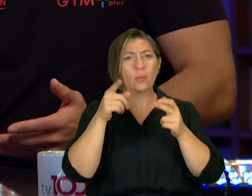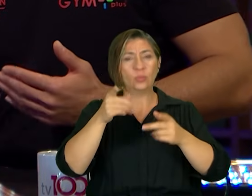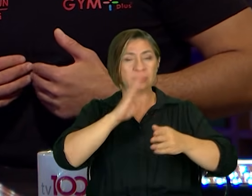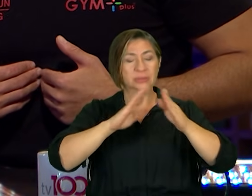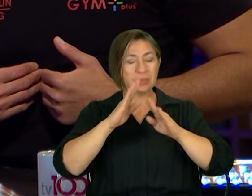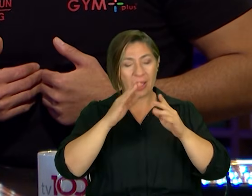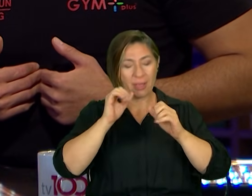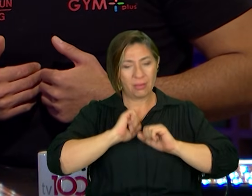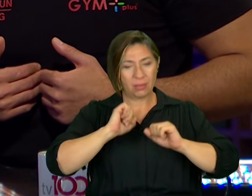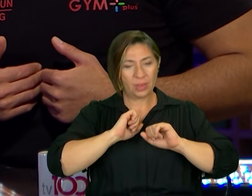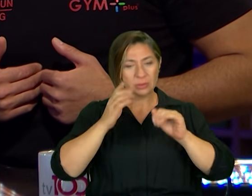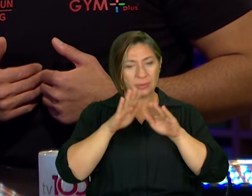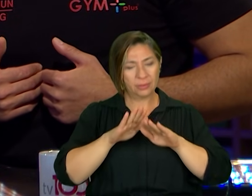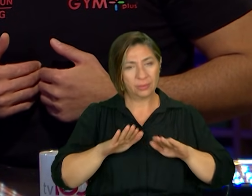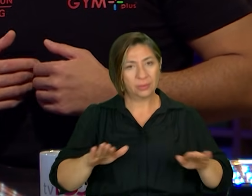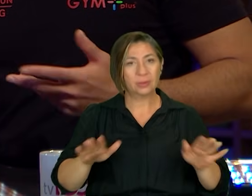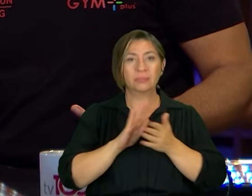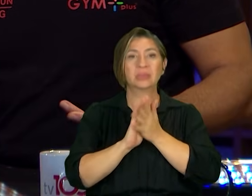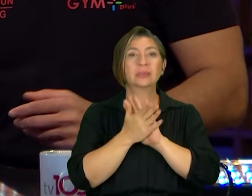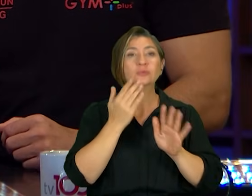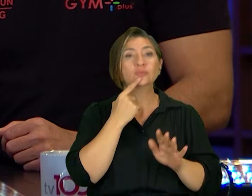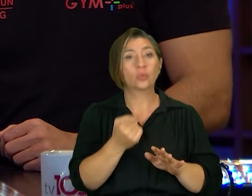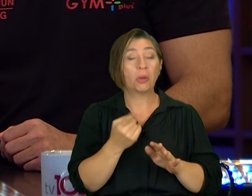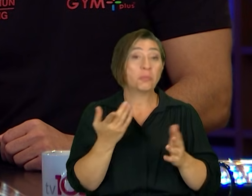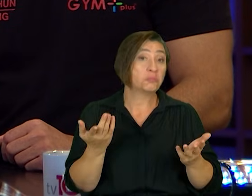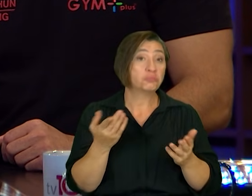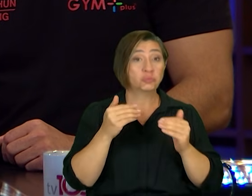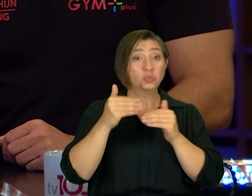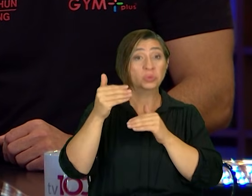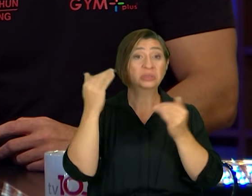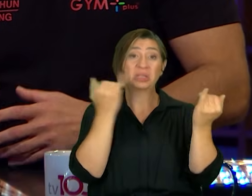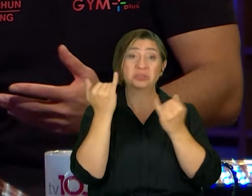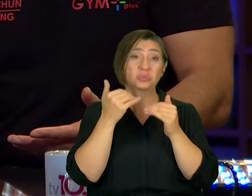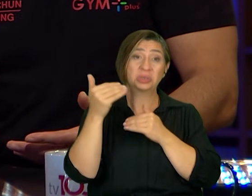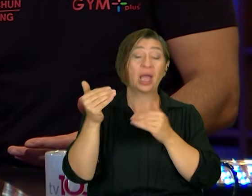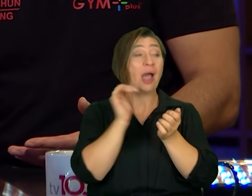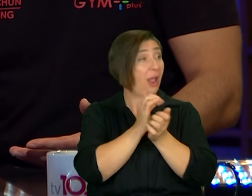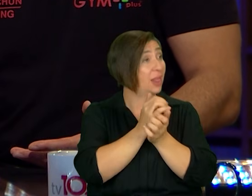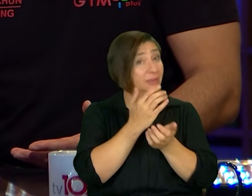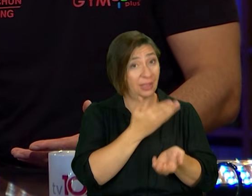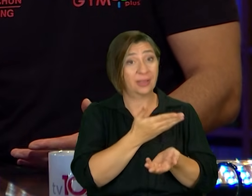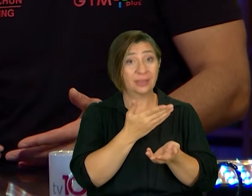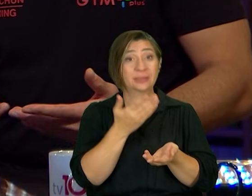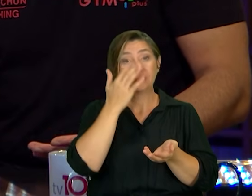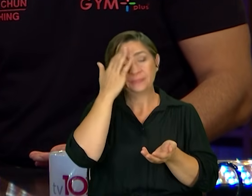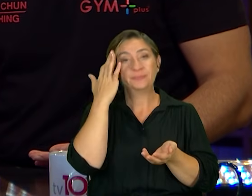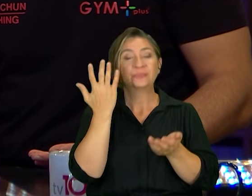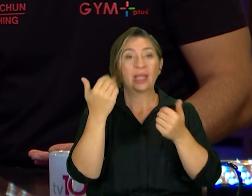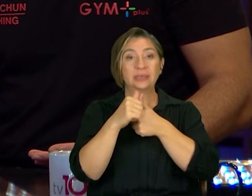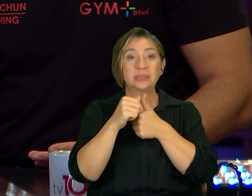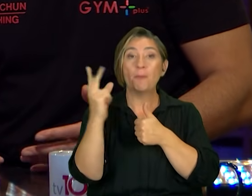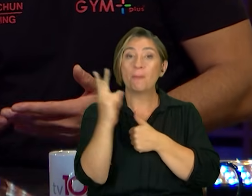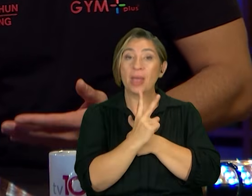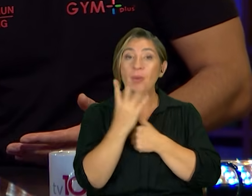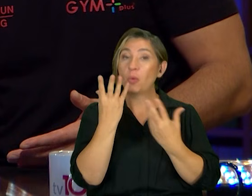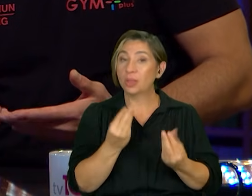aldıktan sonra gerçekten çok sakinleştiğini söylüyorlar. Ve artık bundan uzak kaldığını söylüyorlar. Aileleri de, mesela eşleriyle beraber